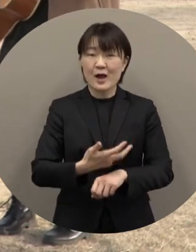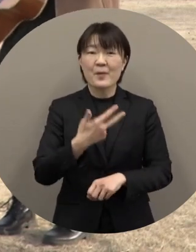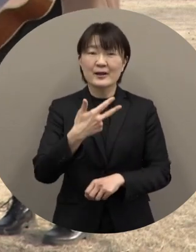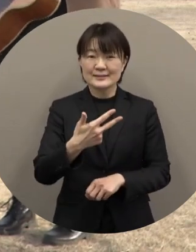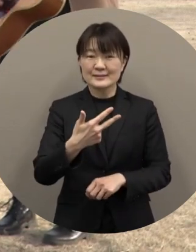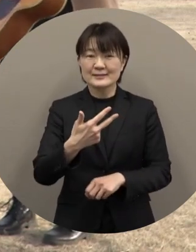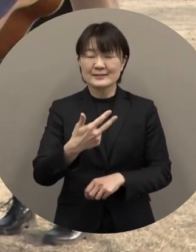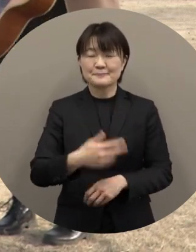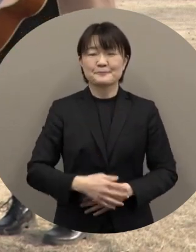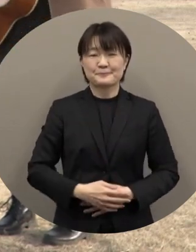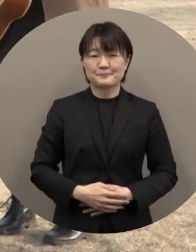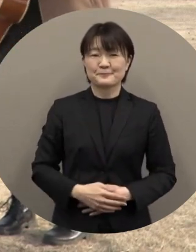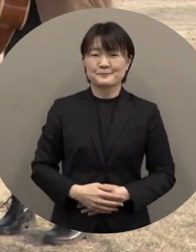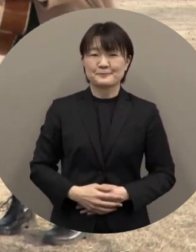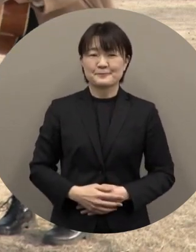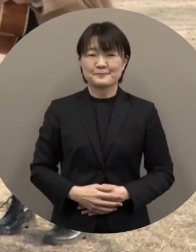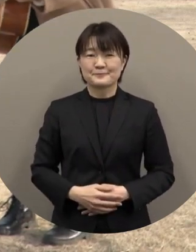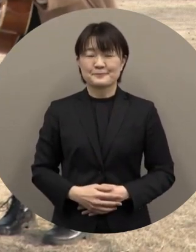玉市。